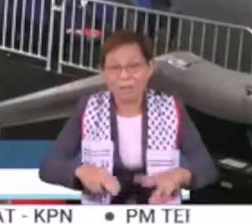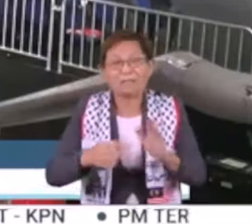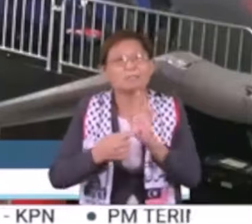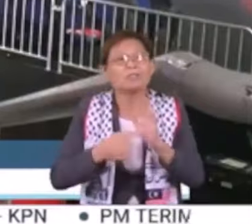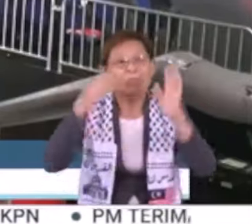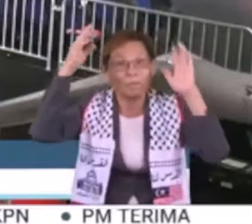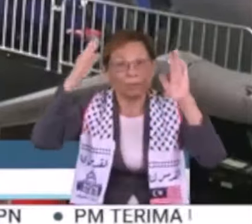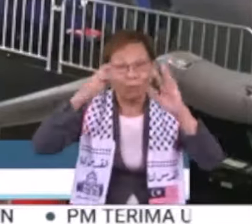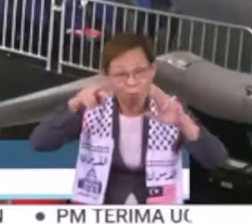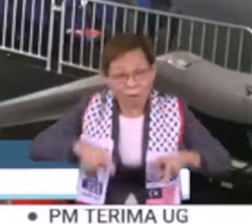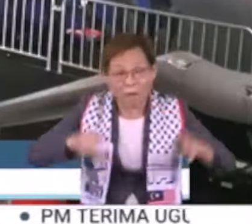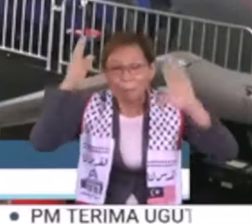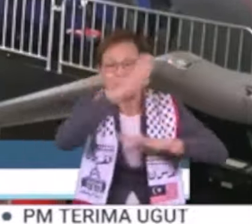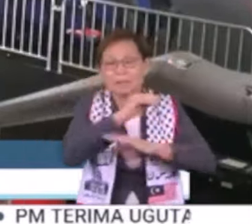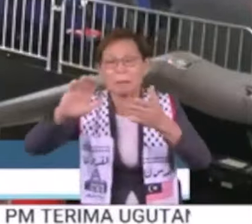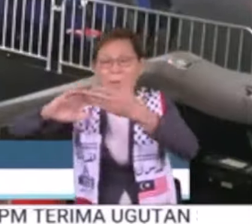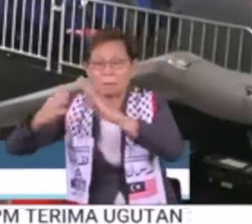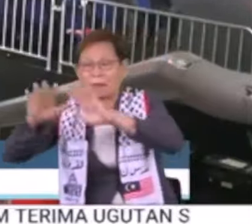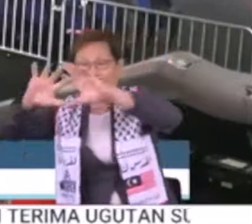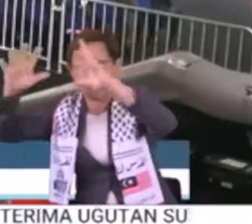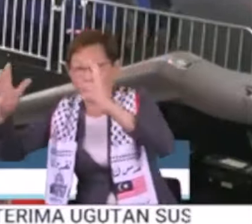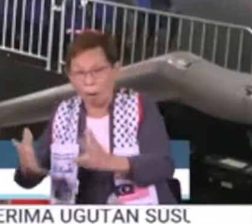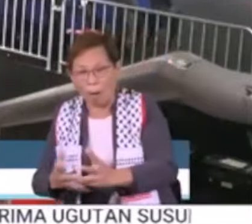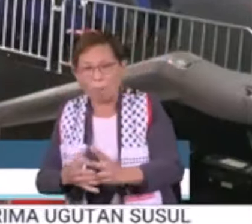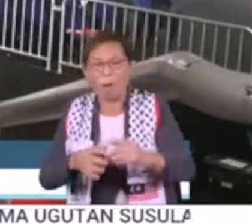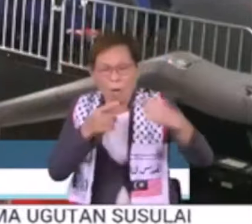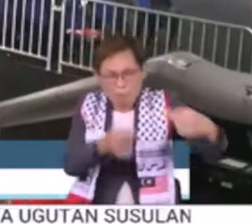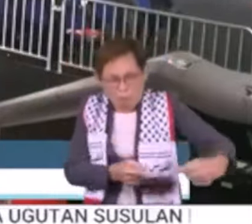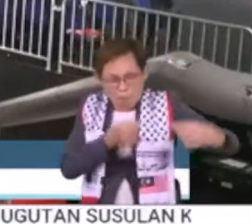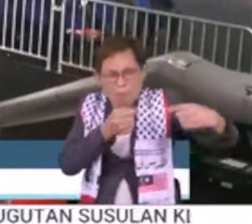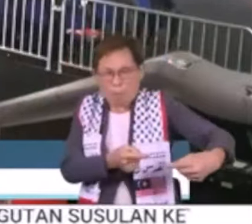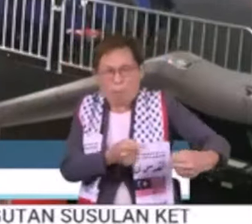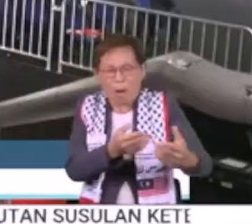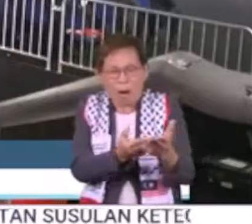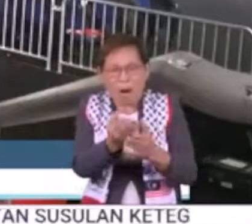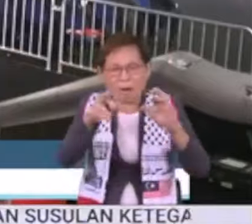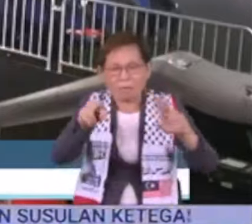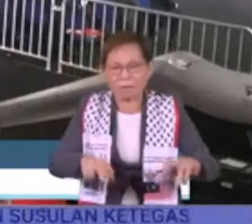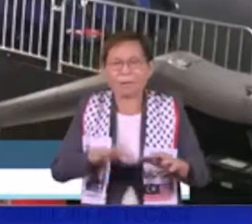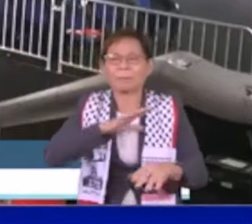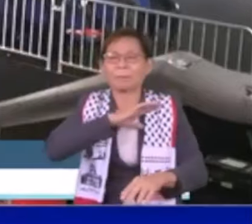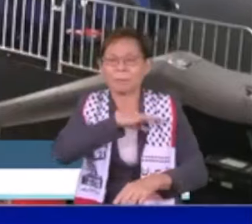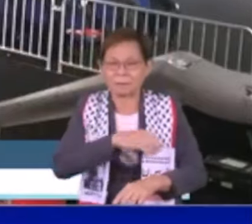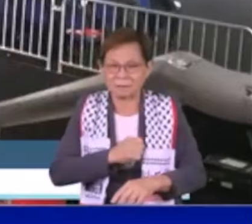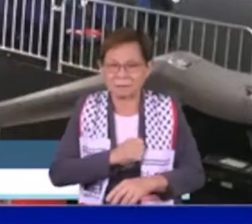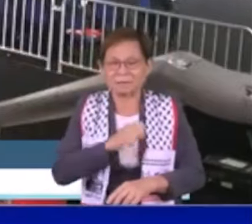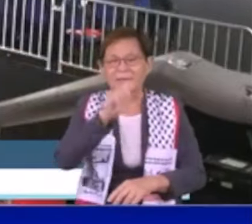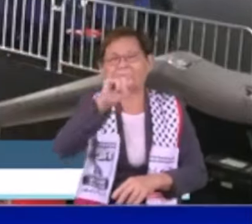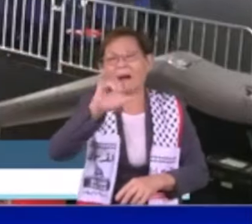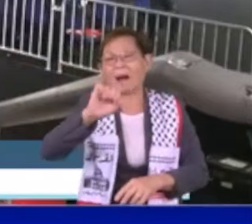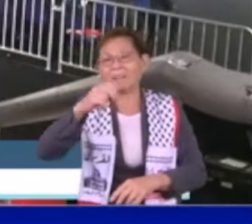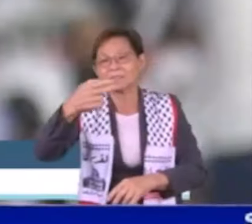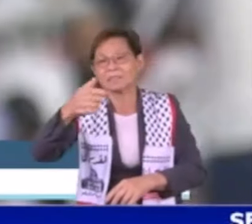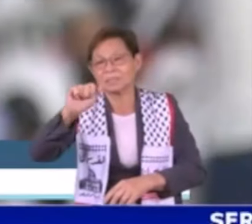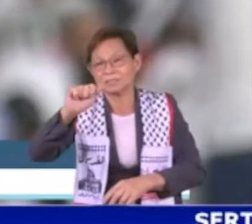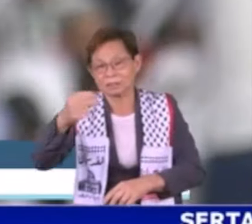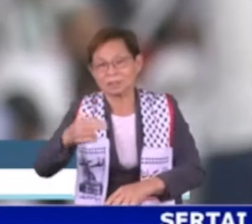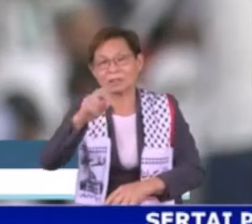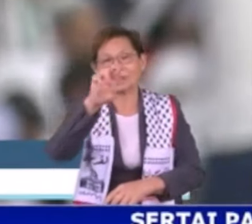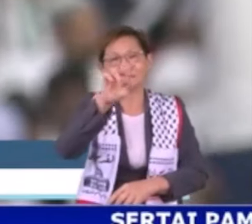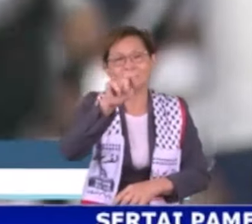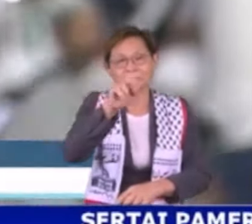Malaysia dan juga masyarakat antarabangsa dalam memperjuangkan hak rakyat Palestin. Aisyah Yatim, RTM.